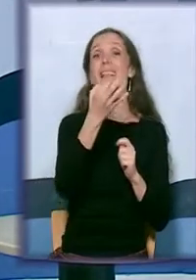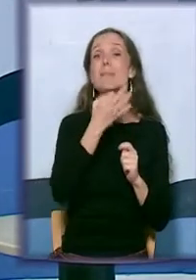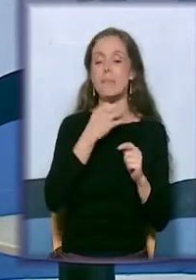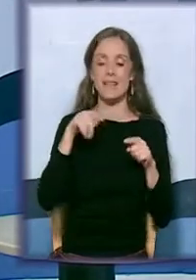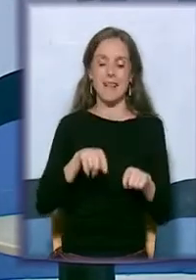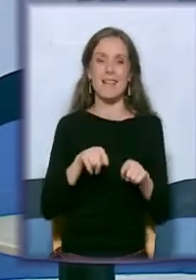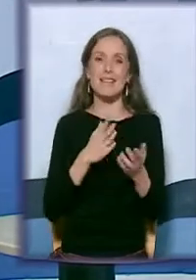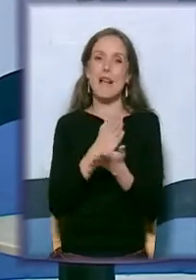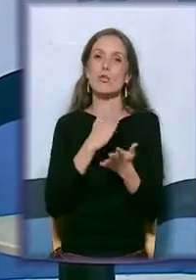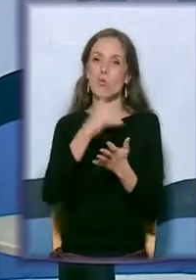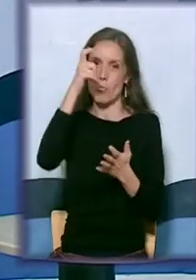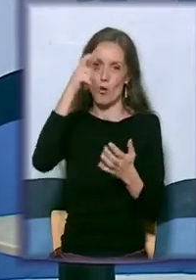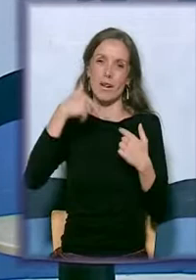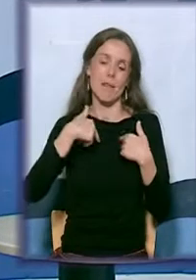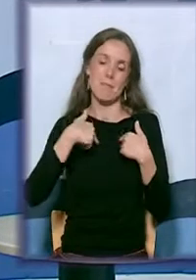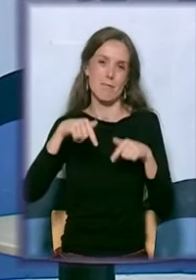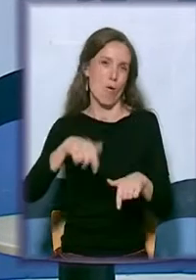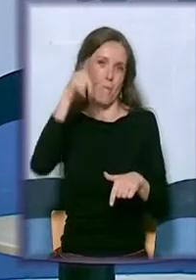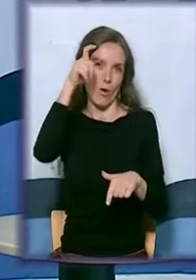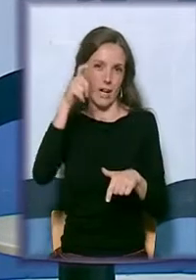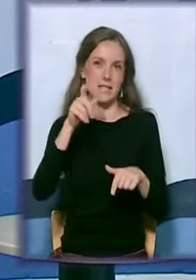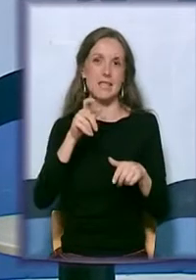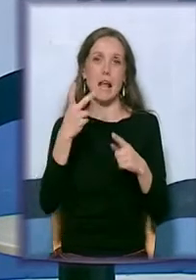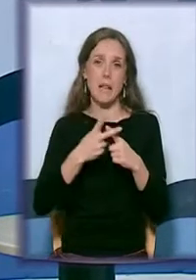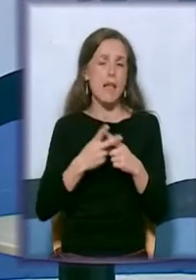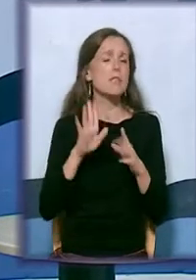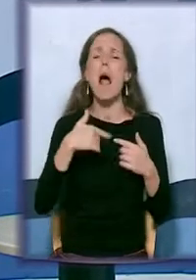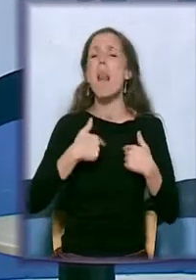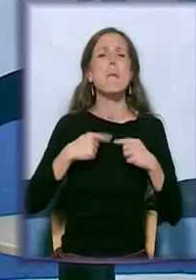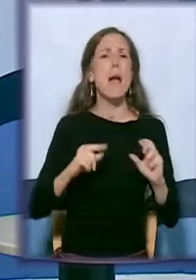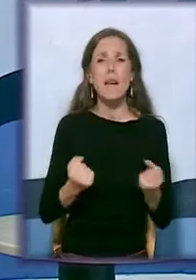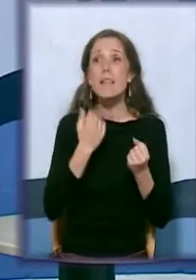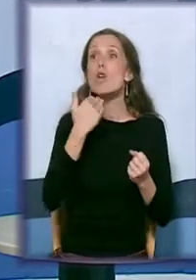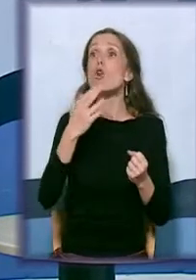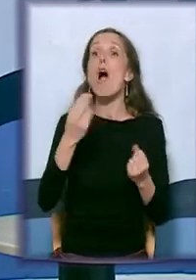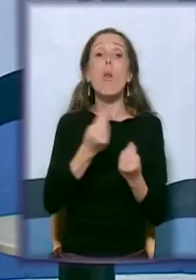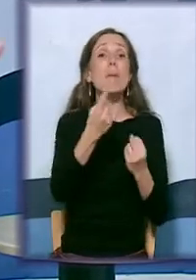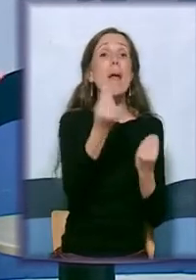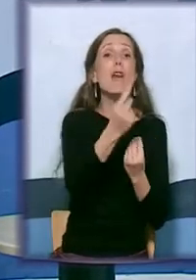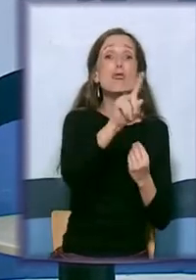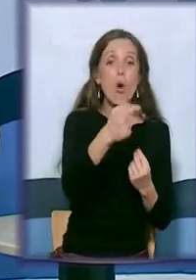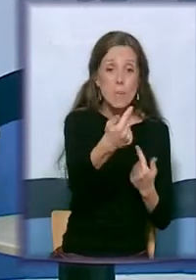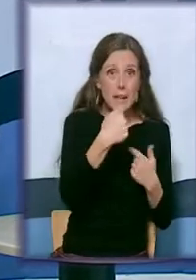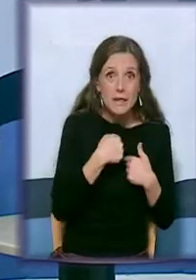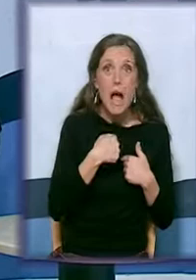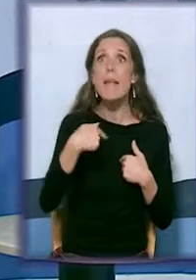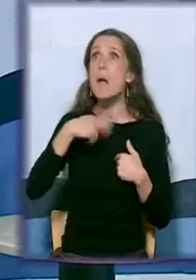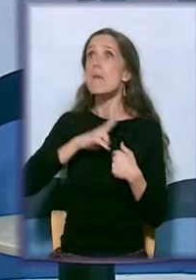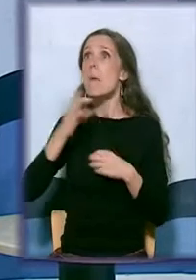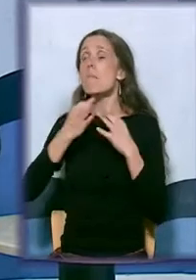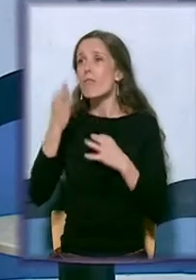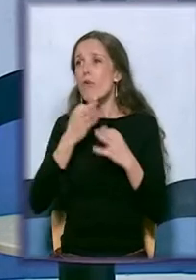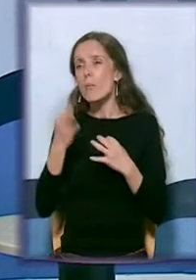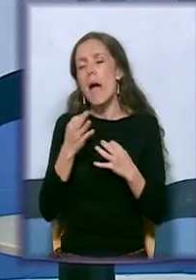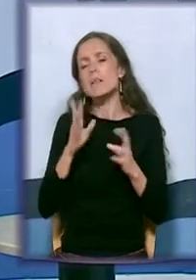smo beogradska televizija. Ali nije nam zaista teško da ukoliko imamo informaciju i pitanje na neki možda način